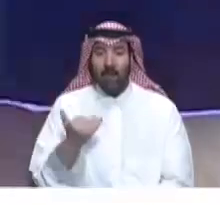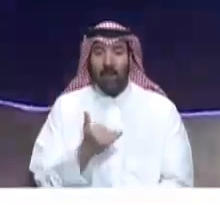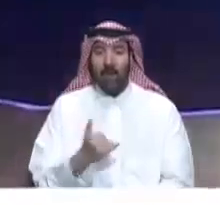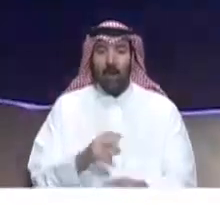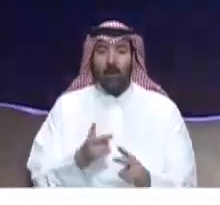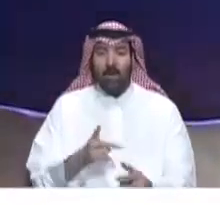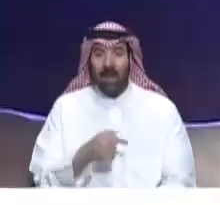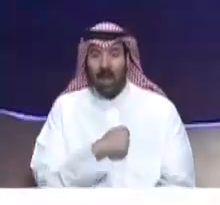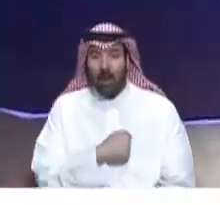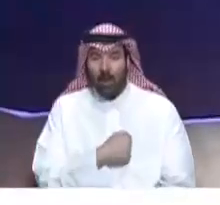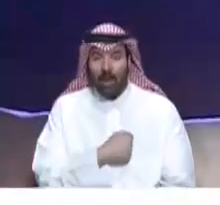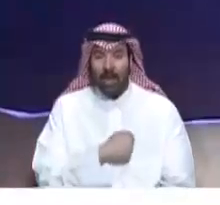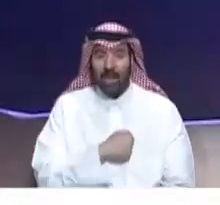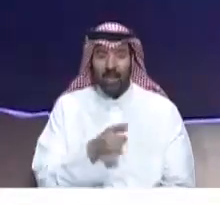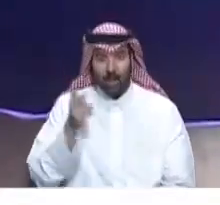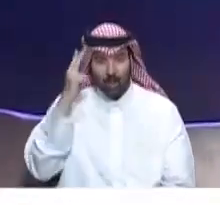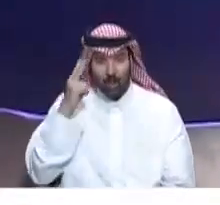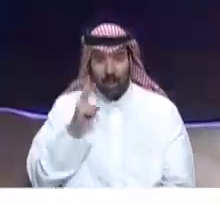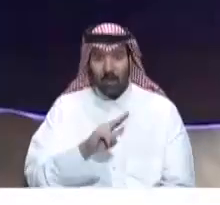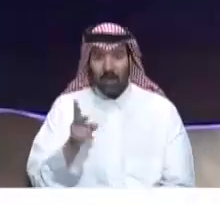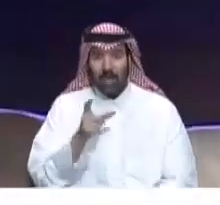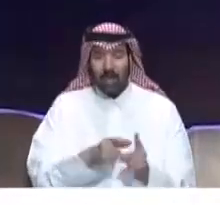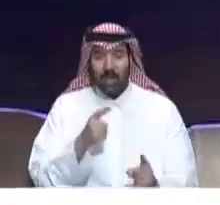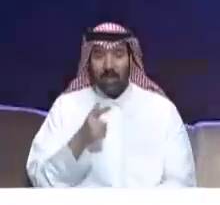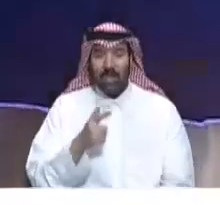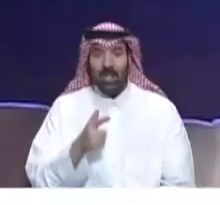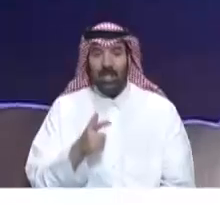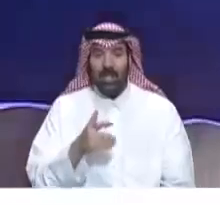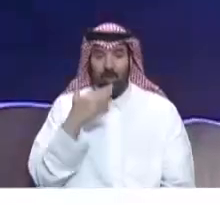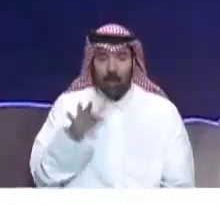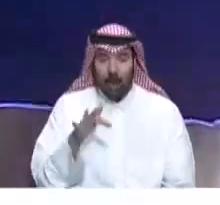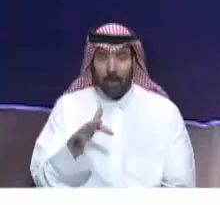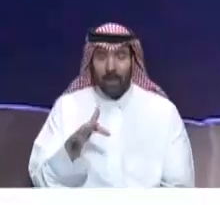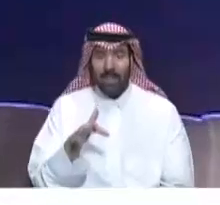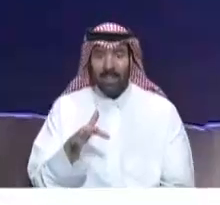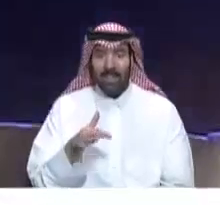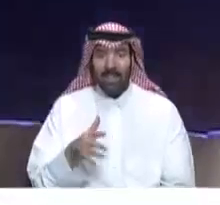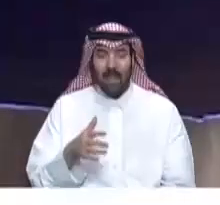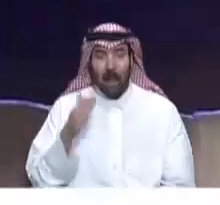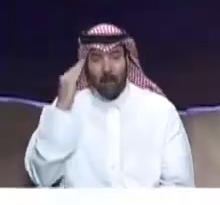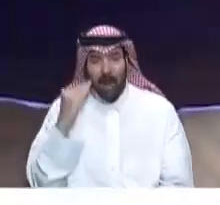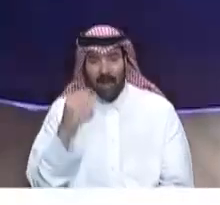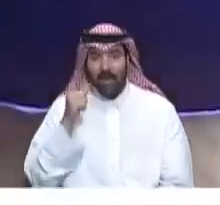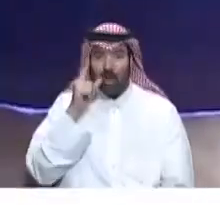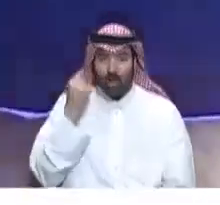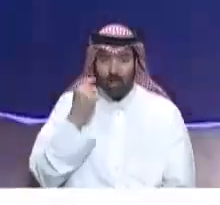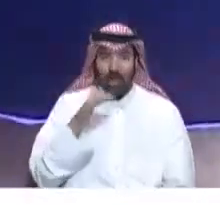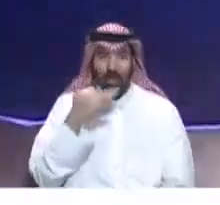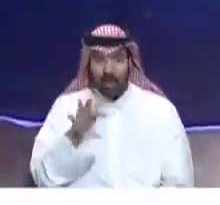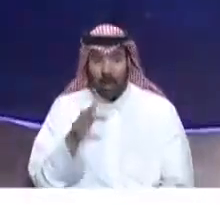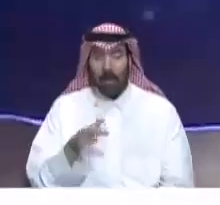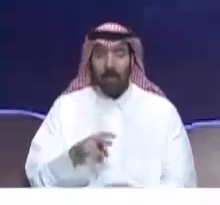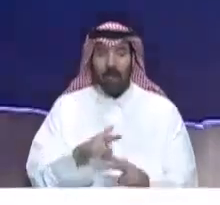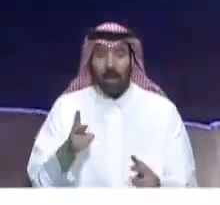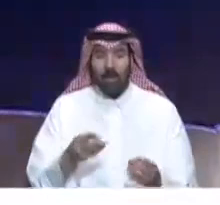يلامس وجدان غالبا يعني فئة يعني الشباب وفئة يعني الفتيات بمقتبل يعني